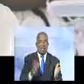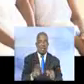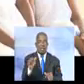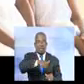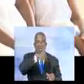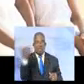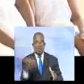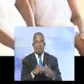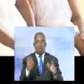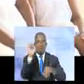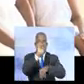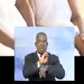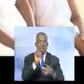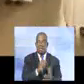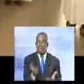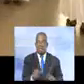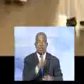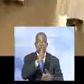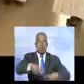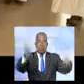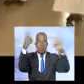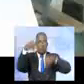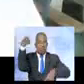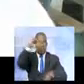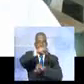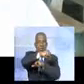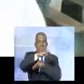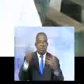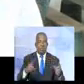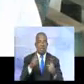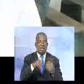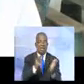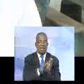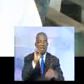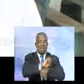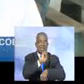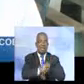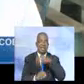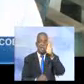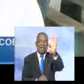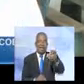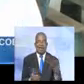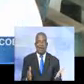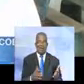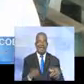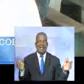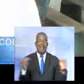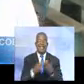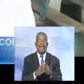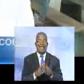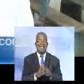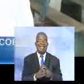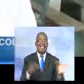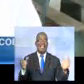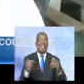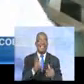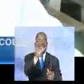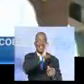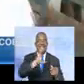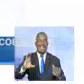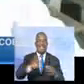confessions religieuses sont venues apporter leur soutien à la communauté Papa Nouveau. Parce que nous avons été l'un des religieux qui ont vu Papa